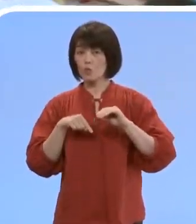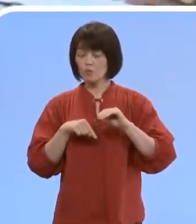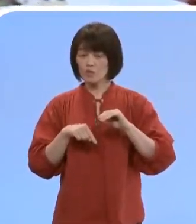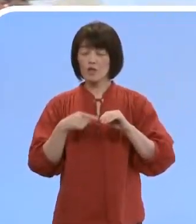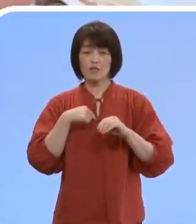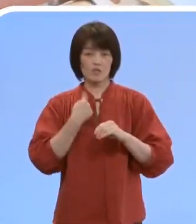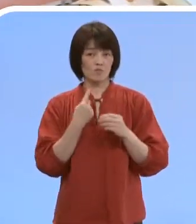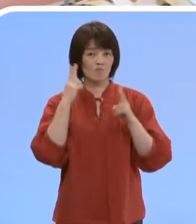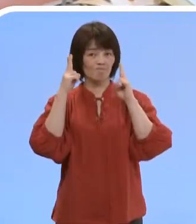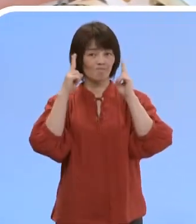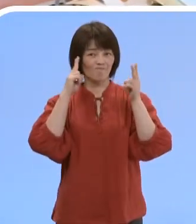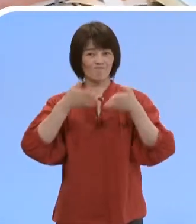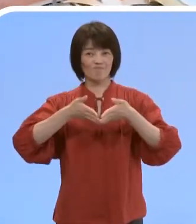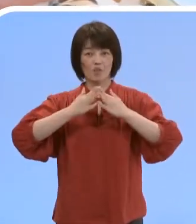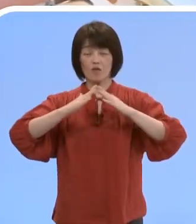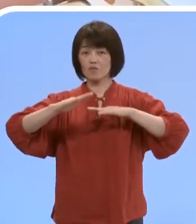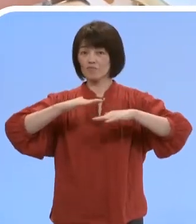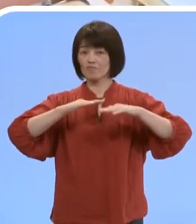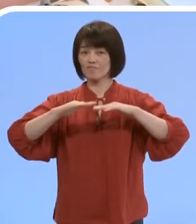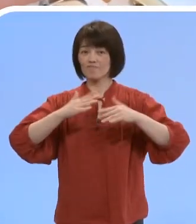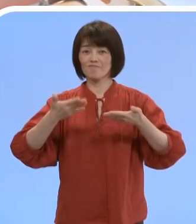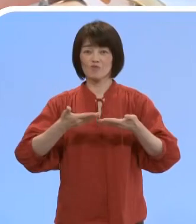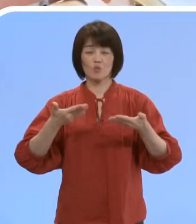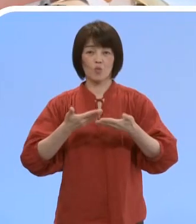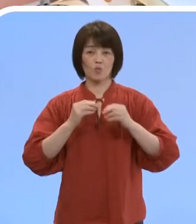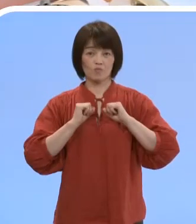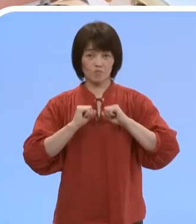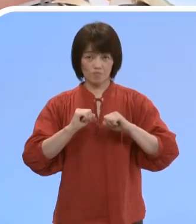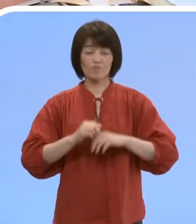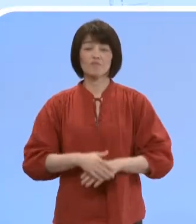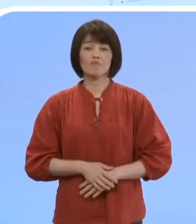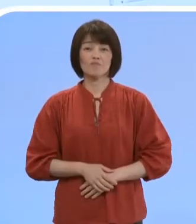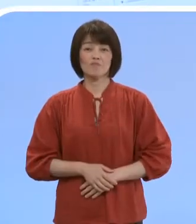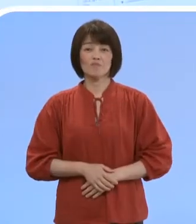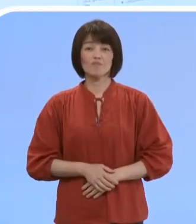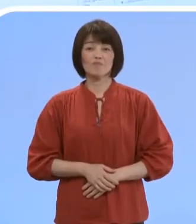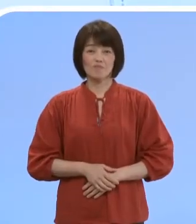市に戻り、自分の会社を持ってデザインの仕事をしています。